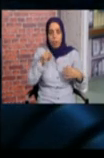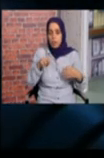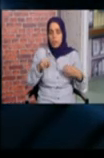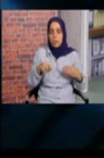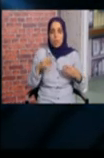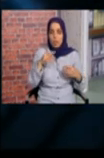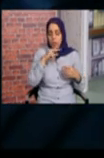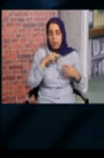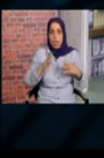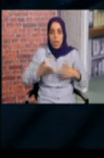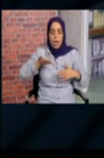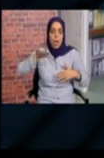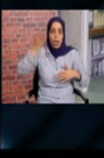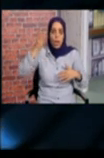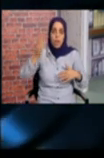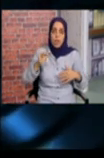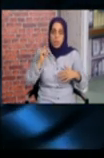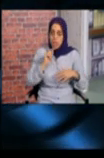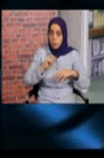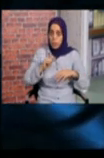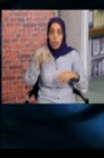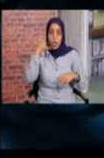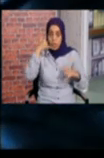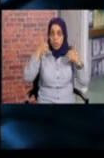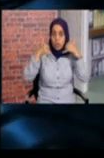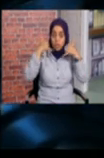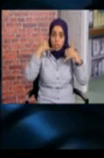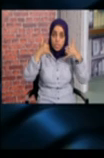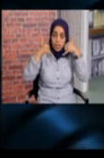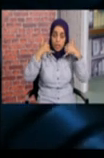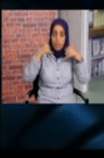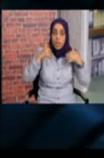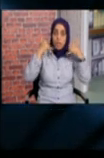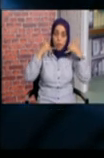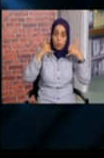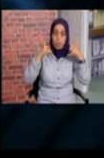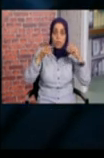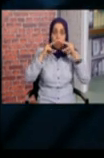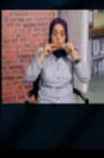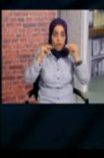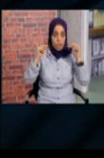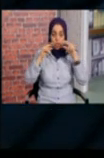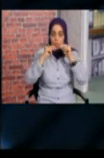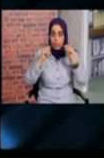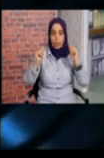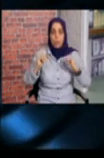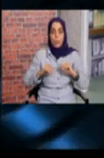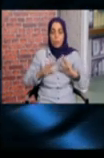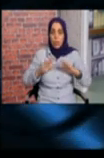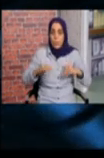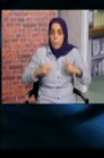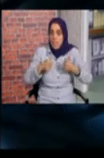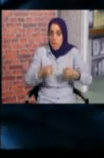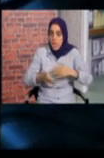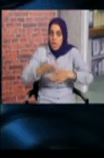ان النهارده اعلى نسبه اتصال على الخط الساخن راغبين في العلاج، راغبين في العلاج من مخدر الحشيش.